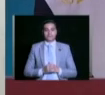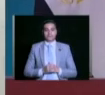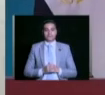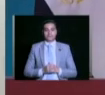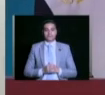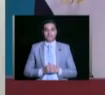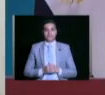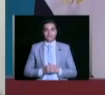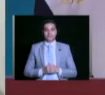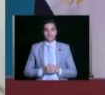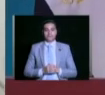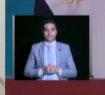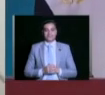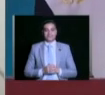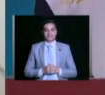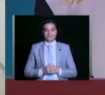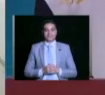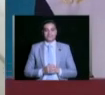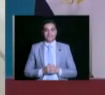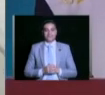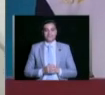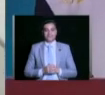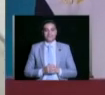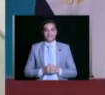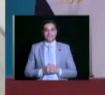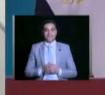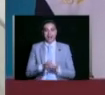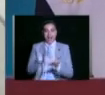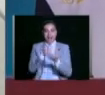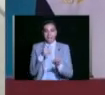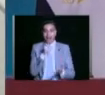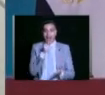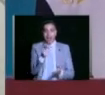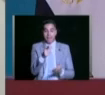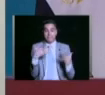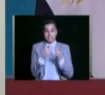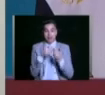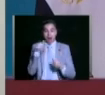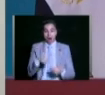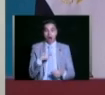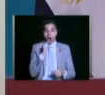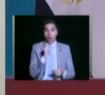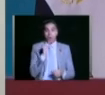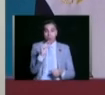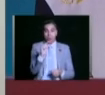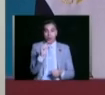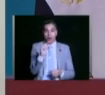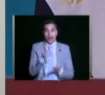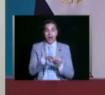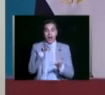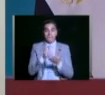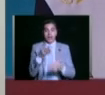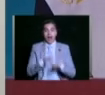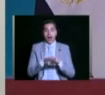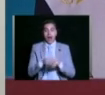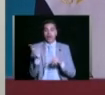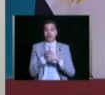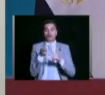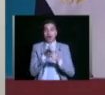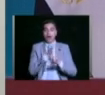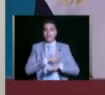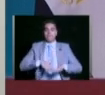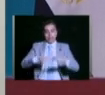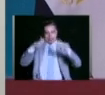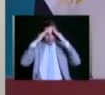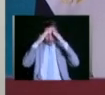لقينا من اكبر التحديات اللي بتقابل صحاب المصانع ان هم بيبقى عندهم مشاكل في التسويق يعني المنتج